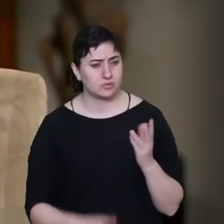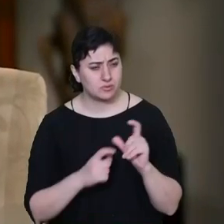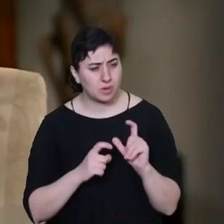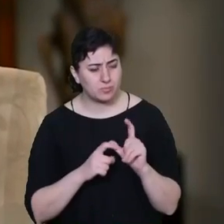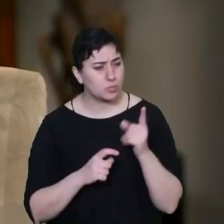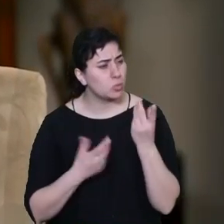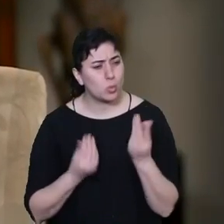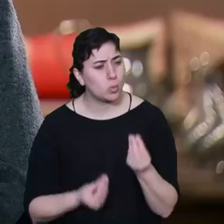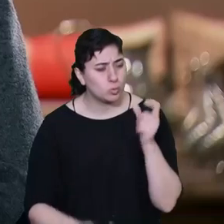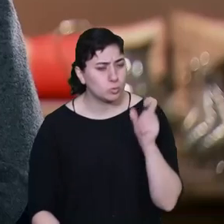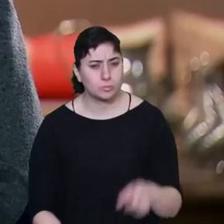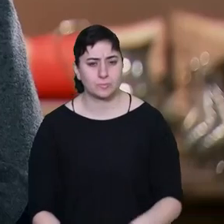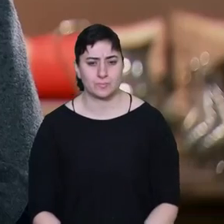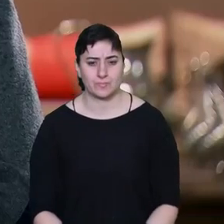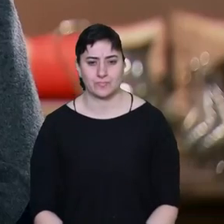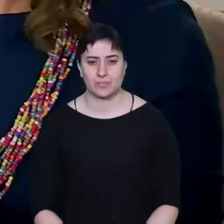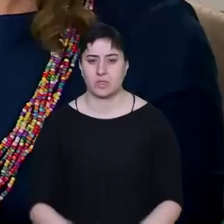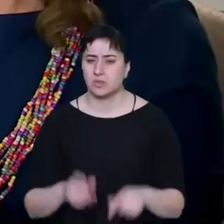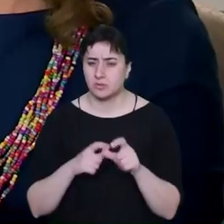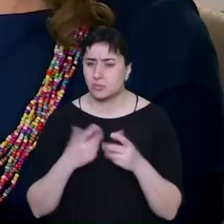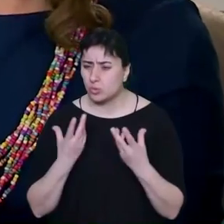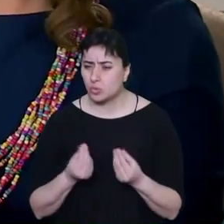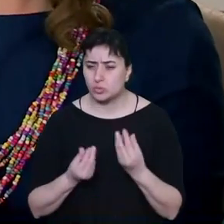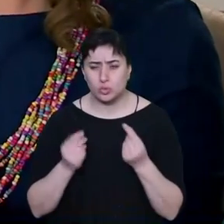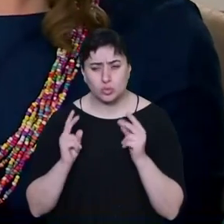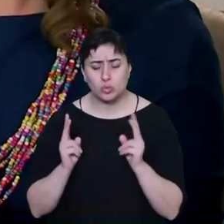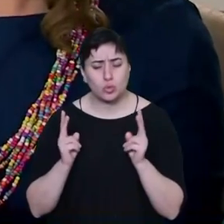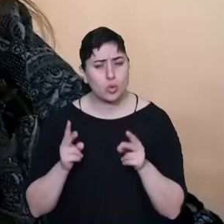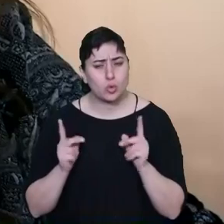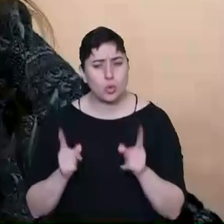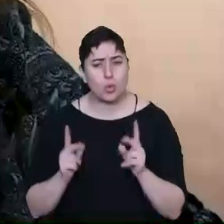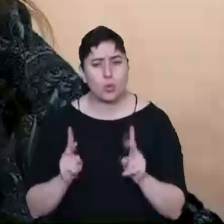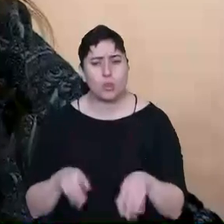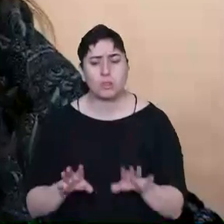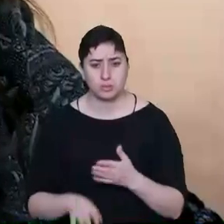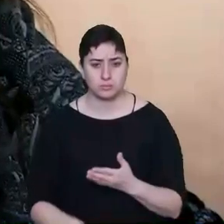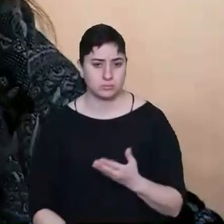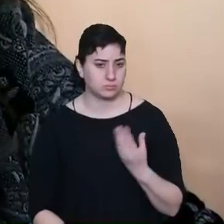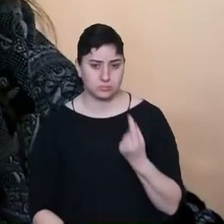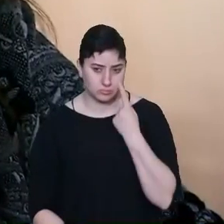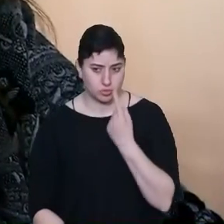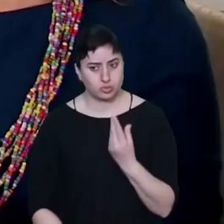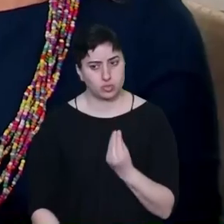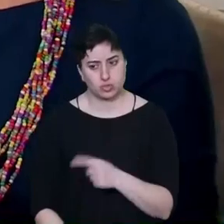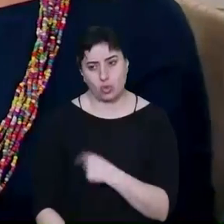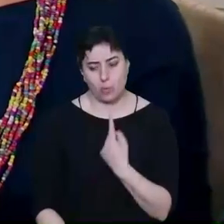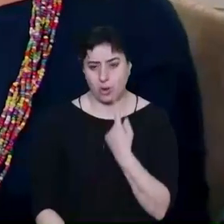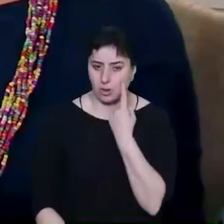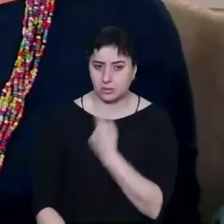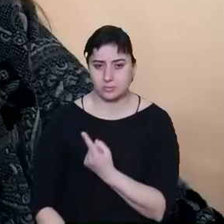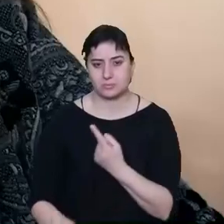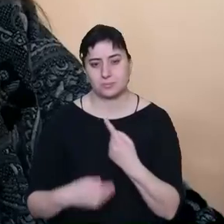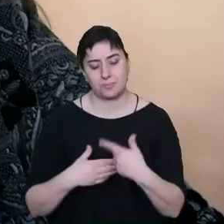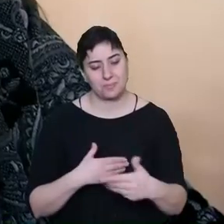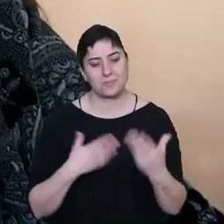Sarp, sana ne oluyor? Evet Sarpışkom ya, çok anormal davranıyorsun. Yo, bence gayet normal davranıyor. Bak